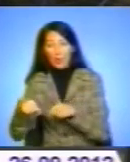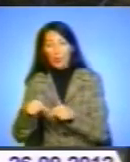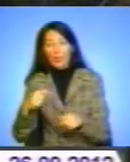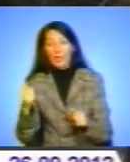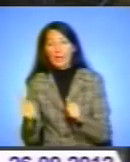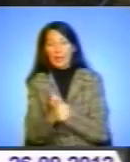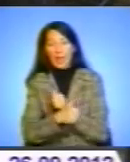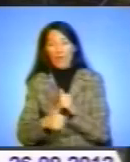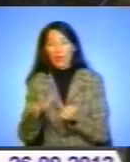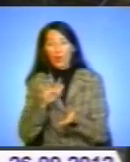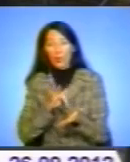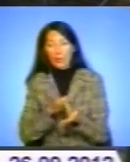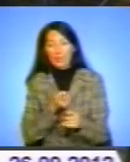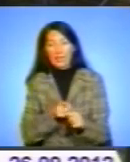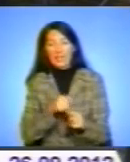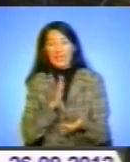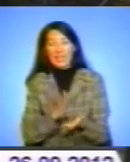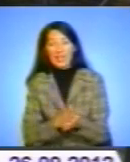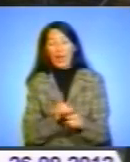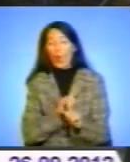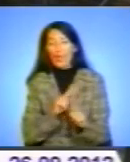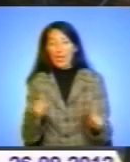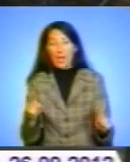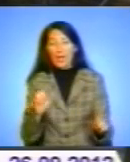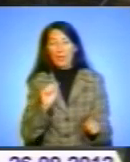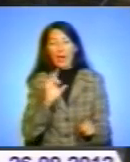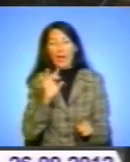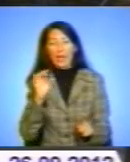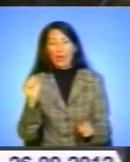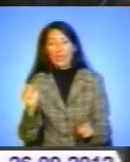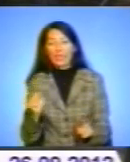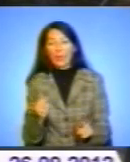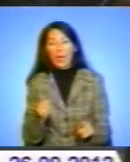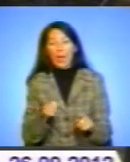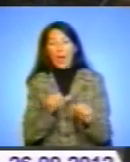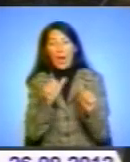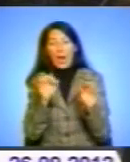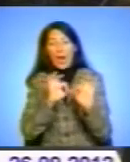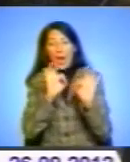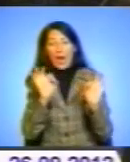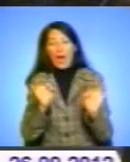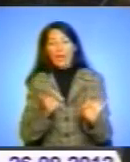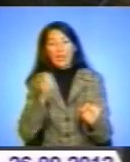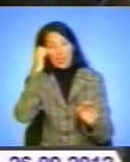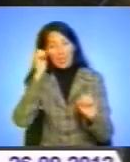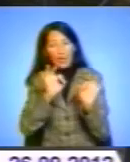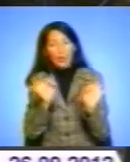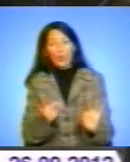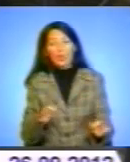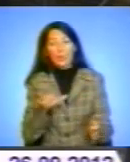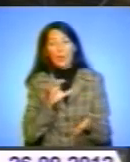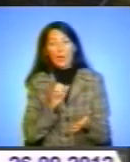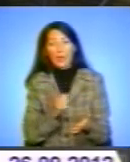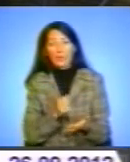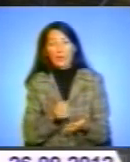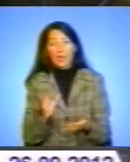унікальними археологічними, архітектурними чи іншими надбаннями Тернопільщини. Приємно,